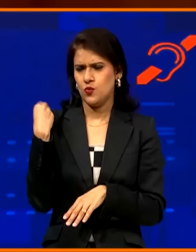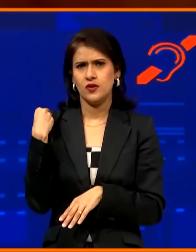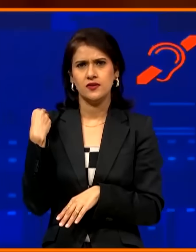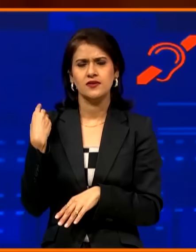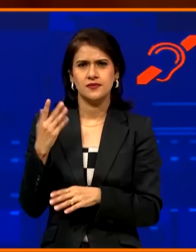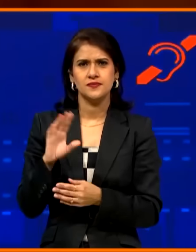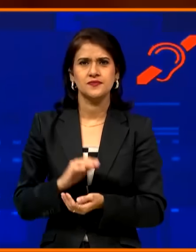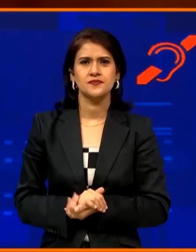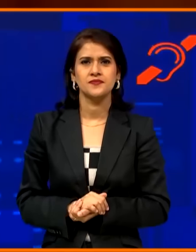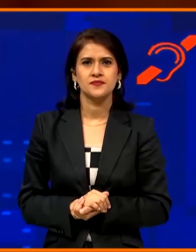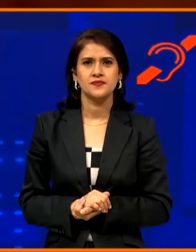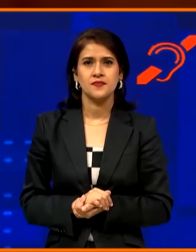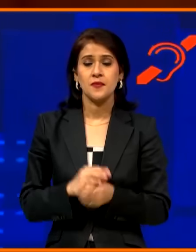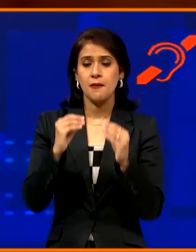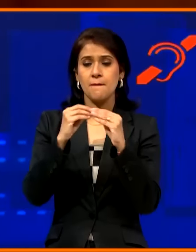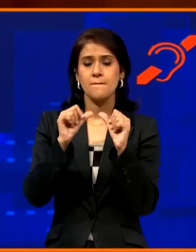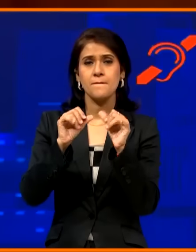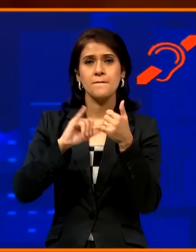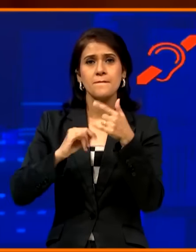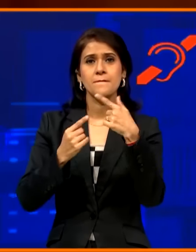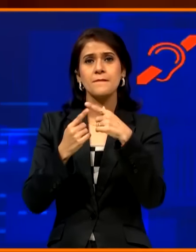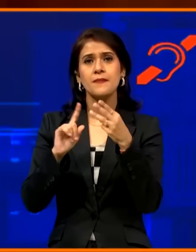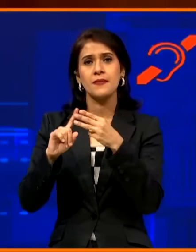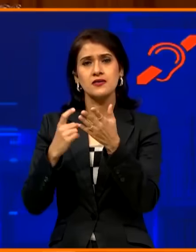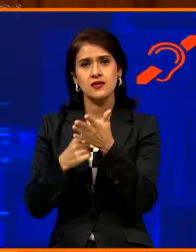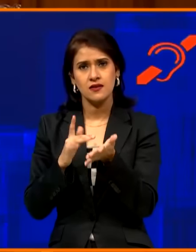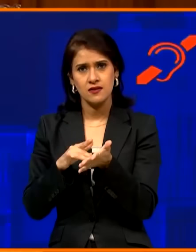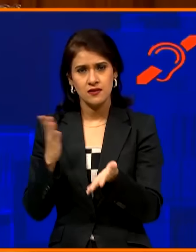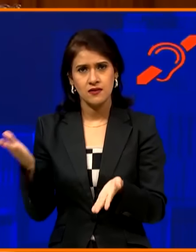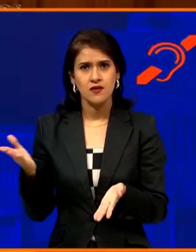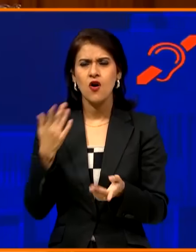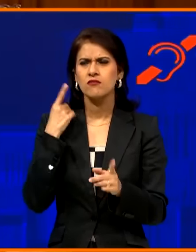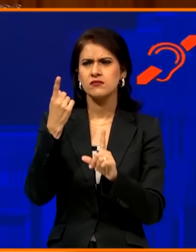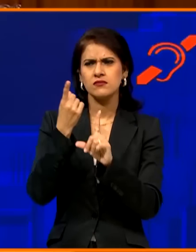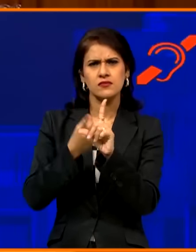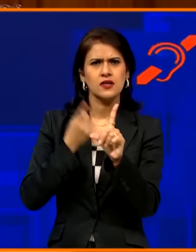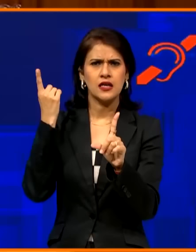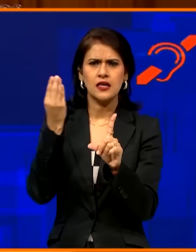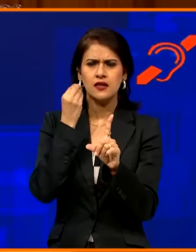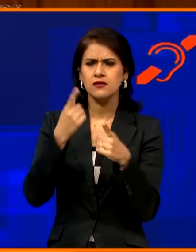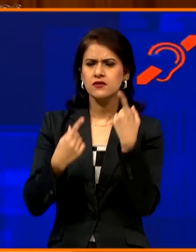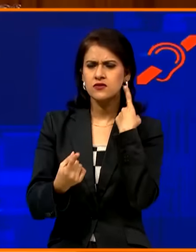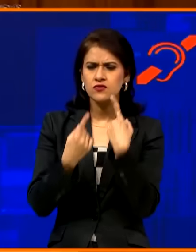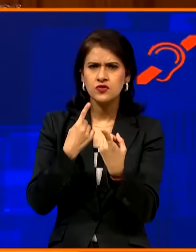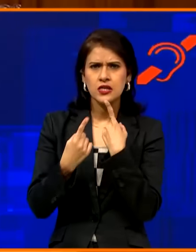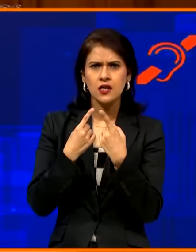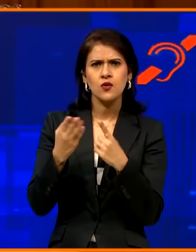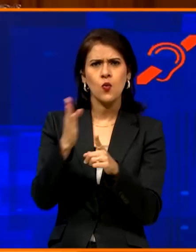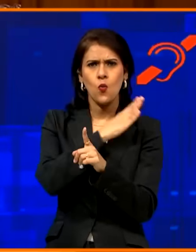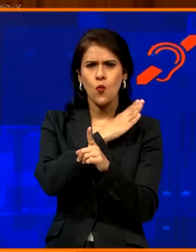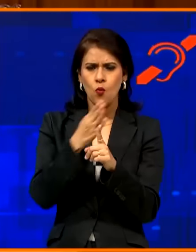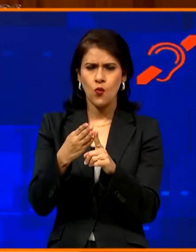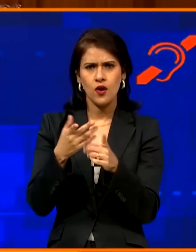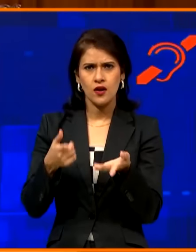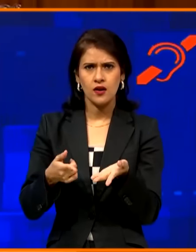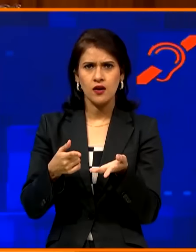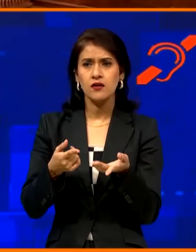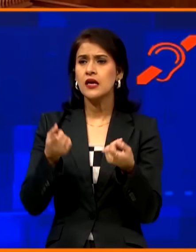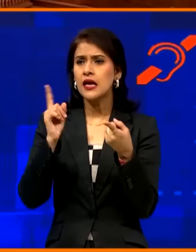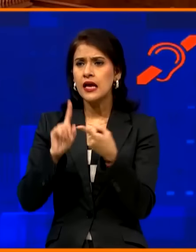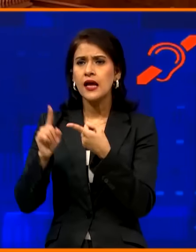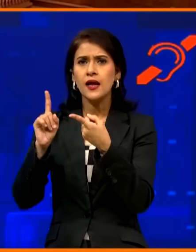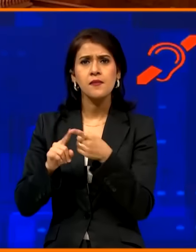रिसेंटली बस्तर में और पिछले एक साल का ही अगर आप निकाल के देख ले तो जितने इंसीडेंट्स हुए हैं